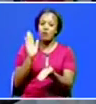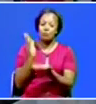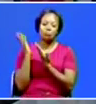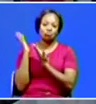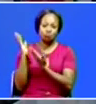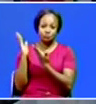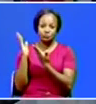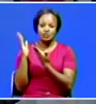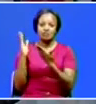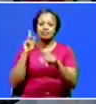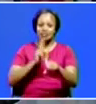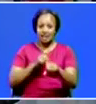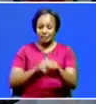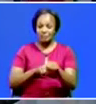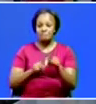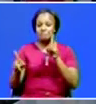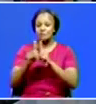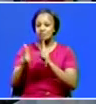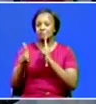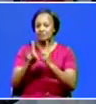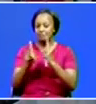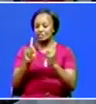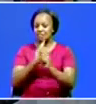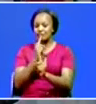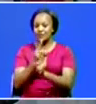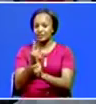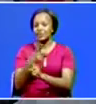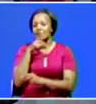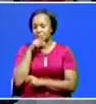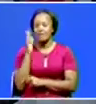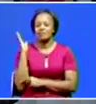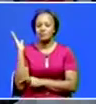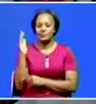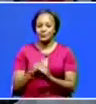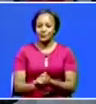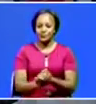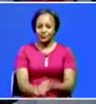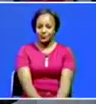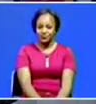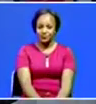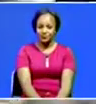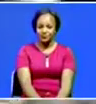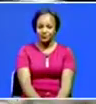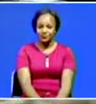hawa wakati wa kambi ya matibabu katika kaunti ya Kilifi na kuandaa taarifa ifuatayo.